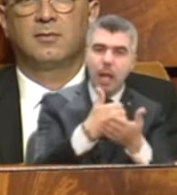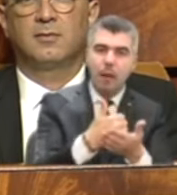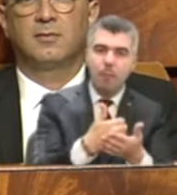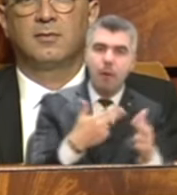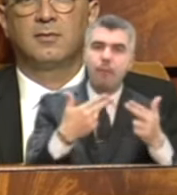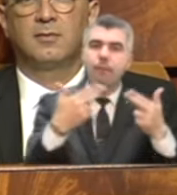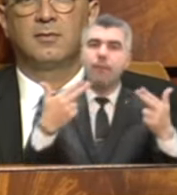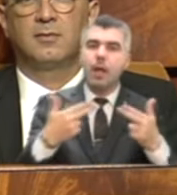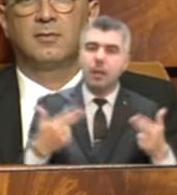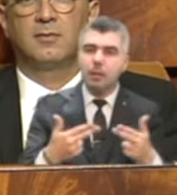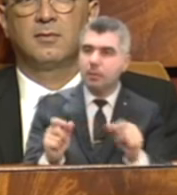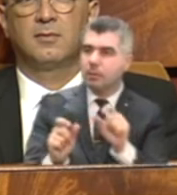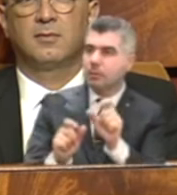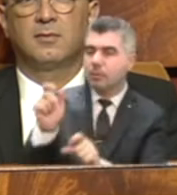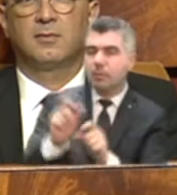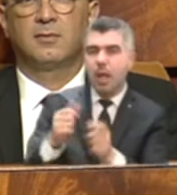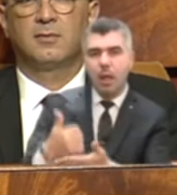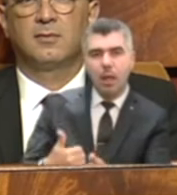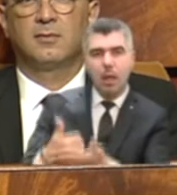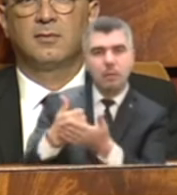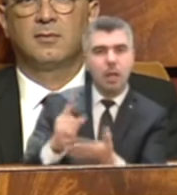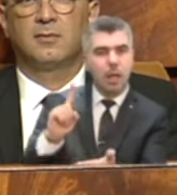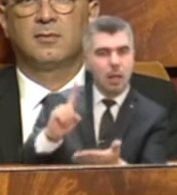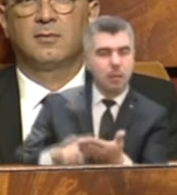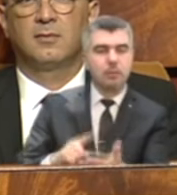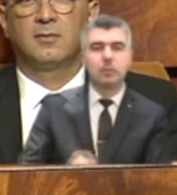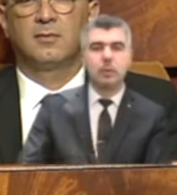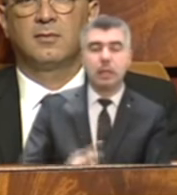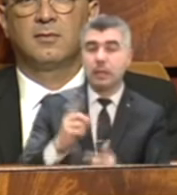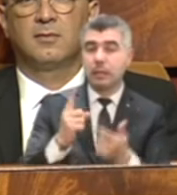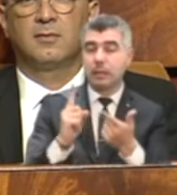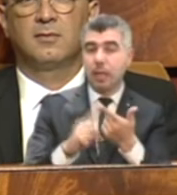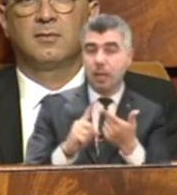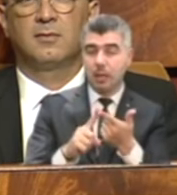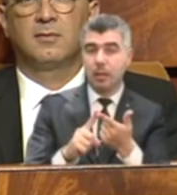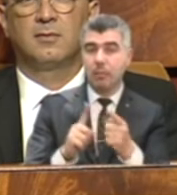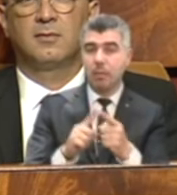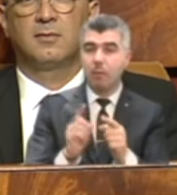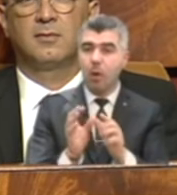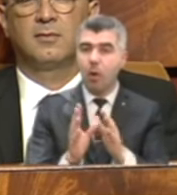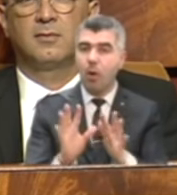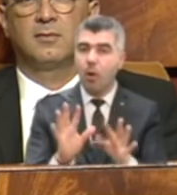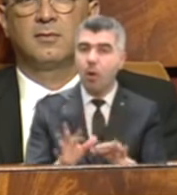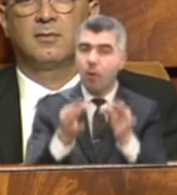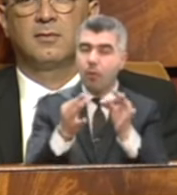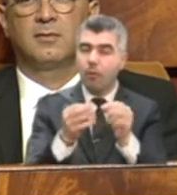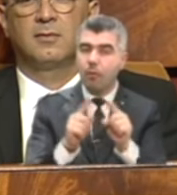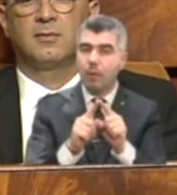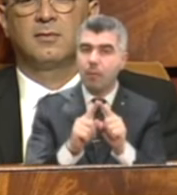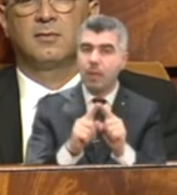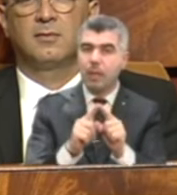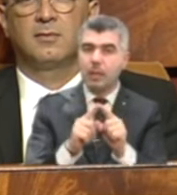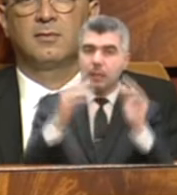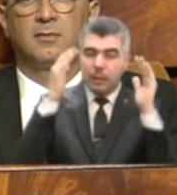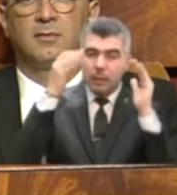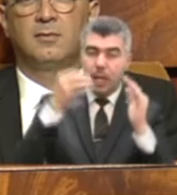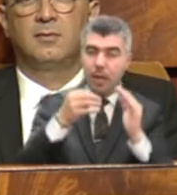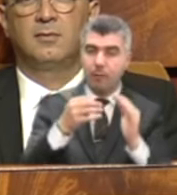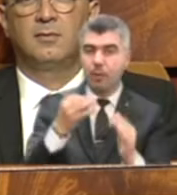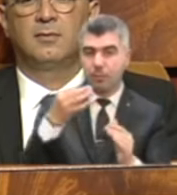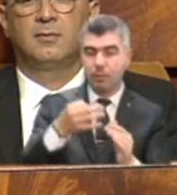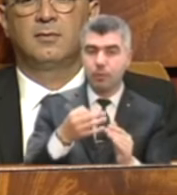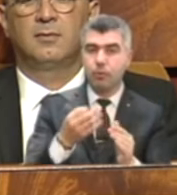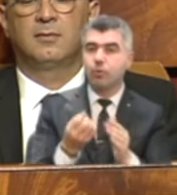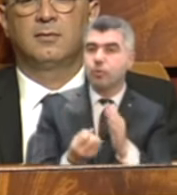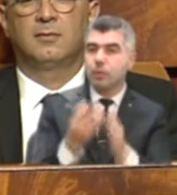للفنانين والمبدعين المحليين. ثانيا بتعزيز الابتكار في مجال الصناعات الثقافية من خلال تبني